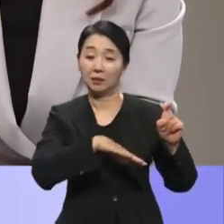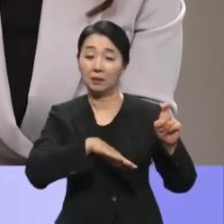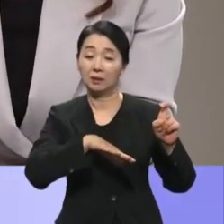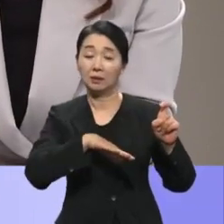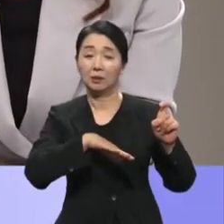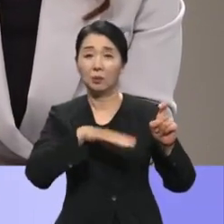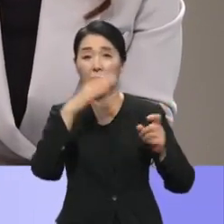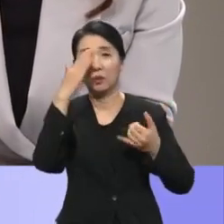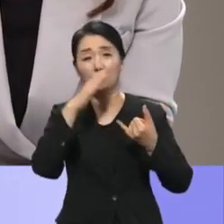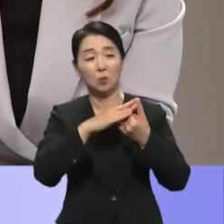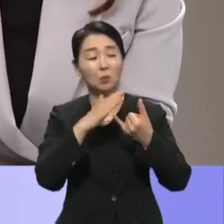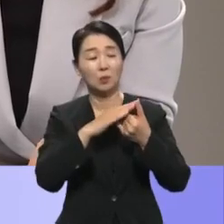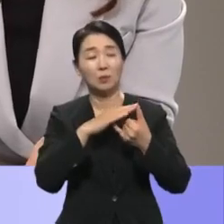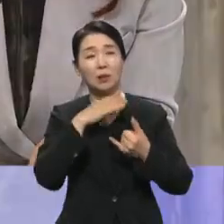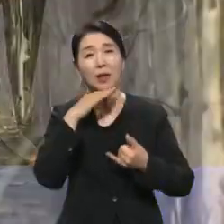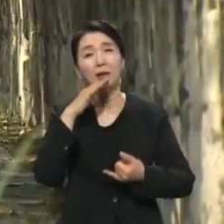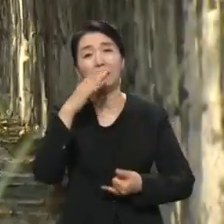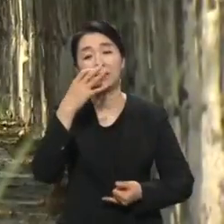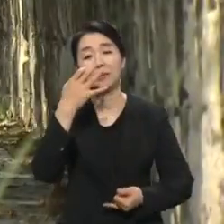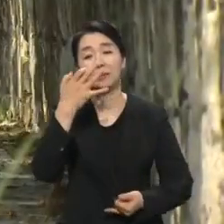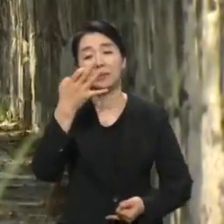십대청소년들은미성년자이므로